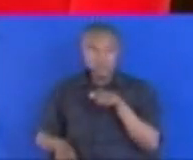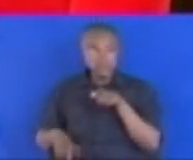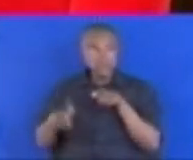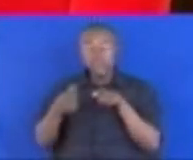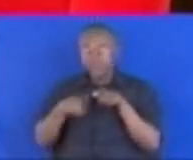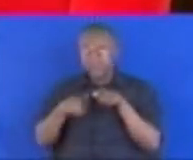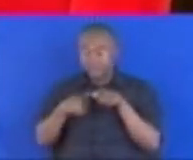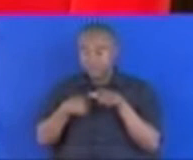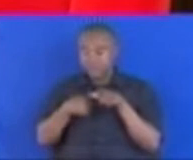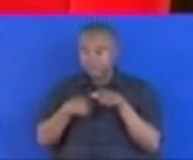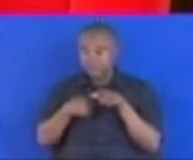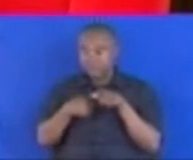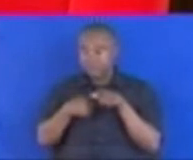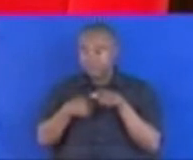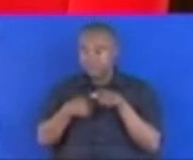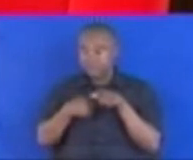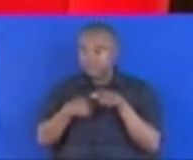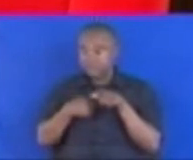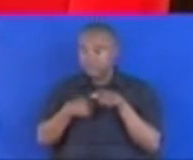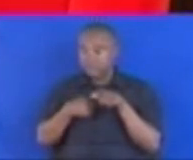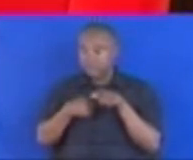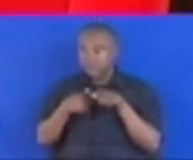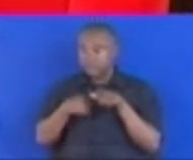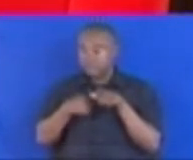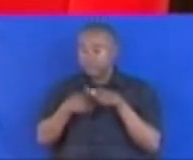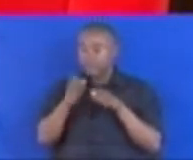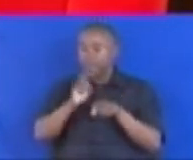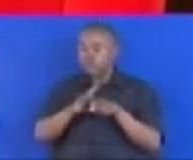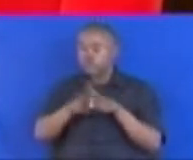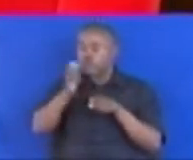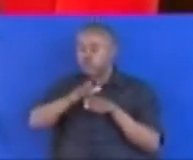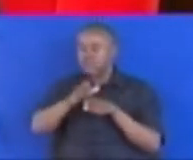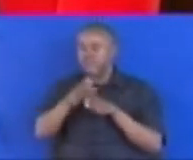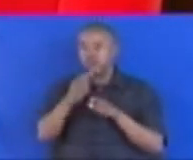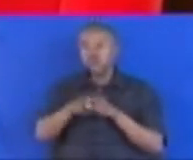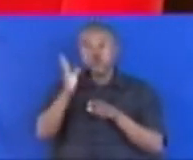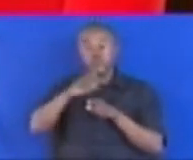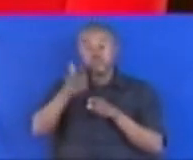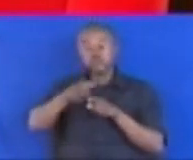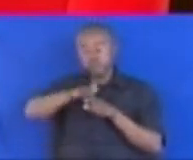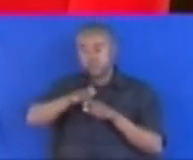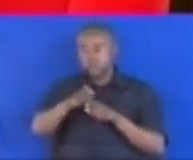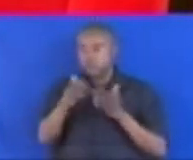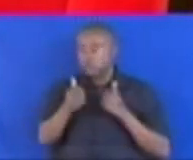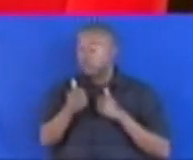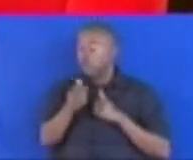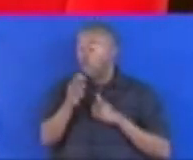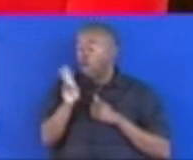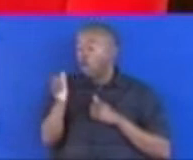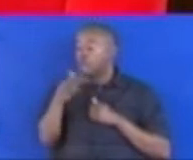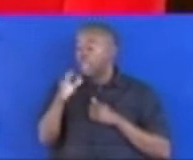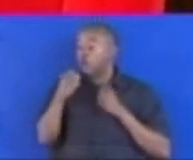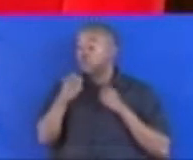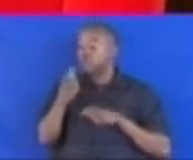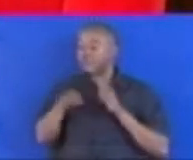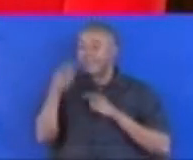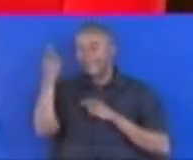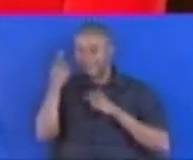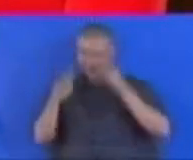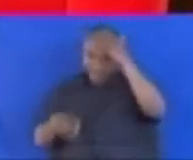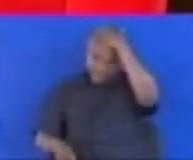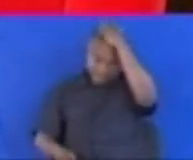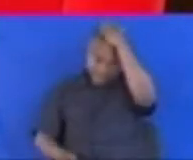kidogo na hekima yako ikikuruhusu utaniongezea kimda kama kikiisha, kwa sababu ya hoja yangu ina national concern.